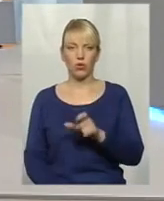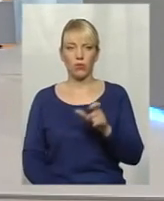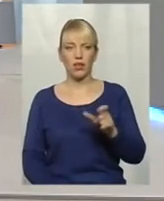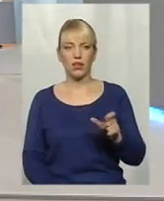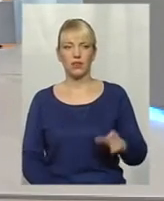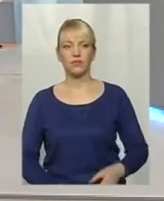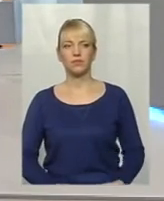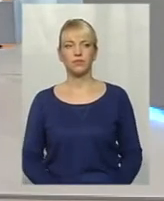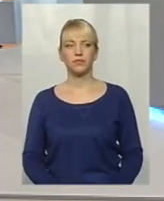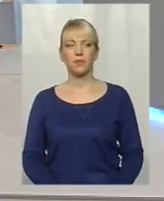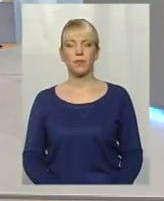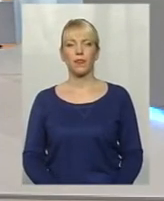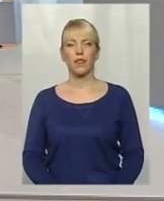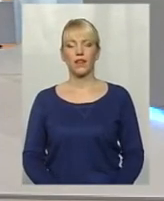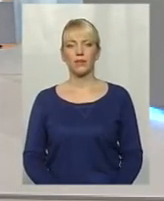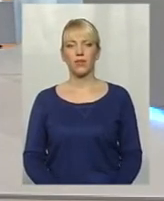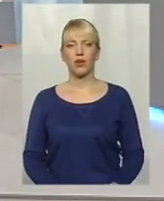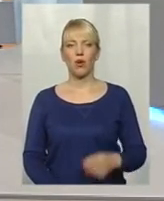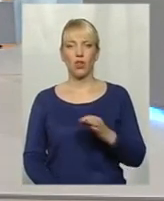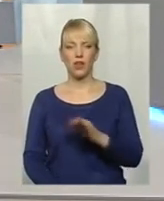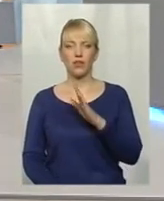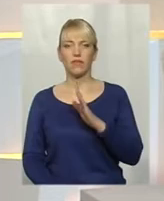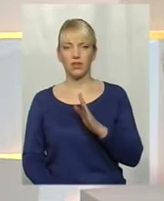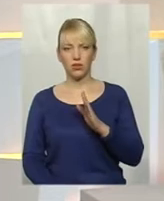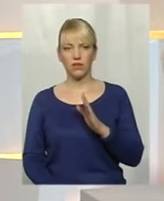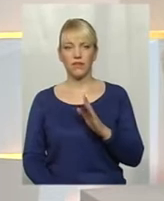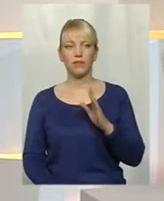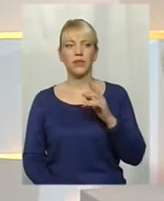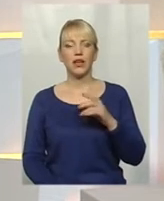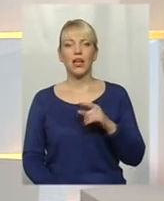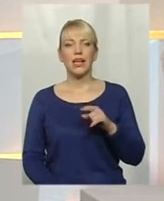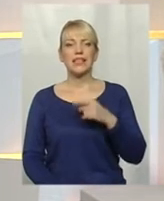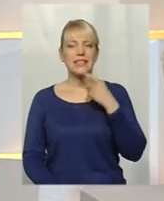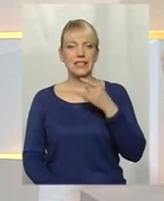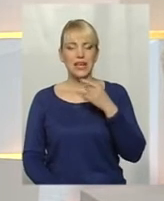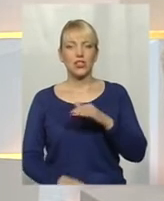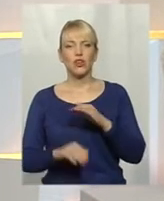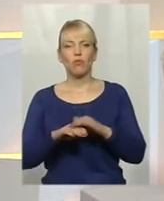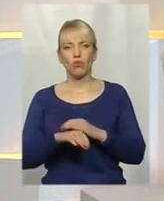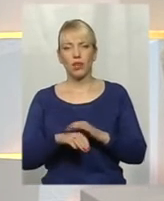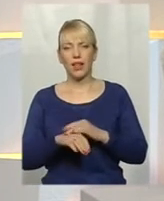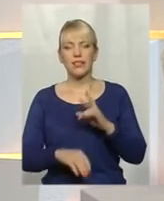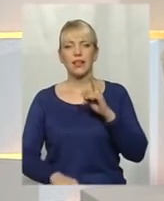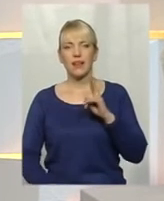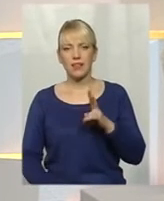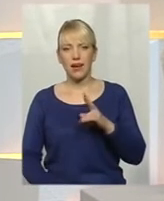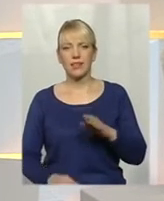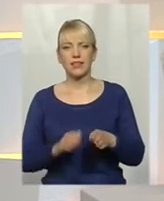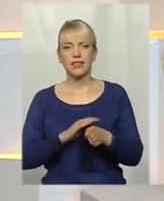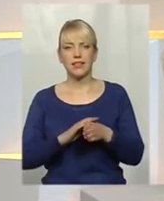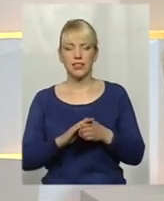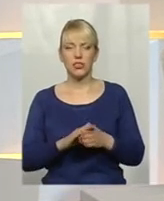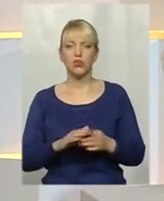самі громадяни, хто саме може це? Олено Вікторівно, скажіть, будь ласка, як, власне, здійснюється реалізація права,